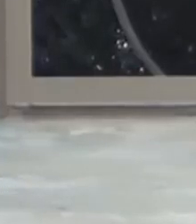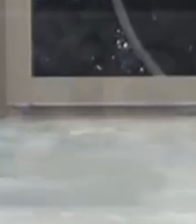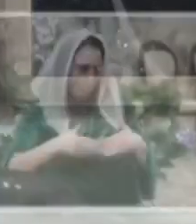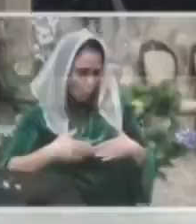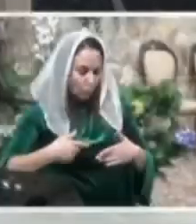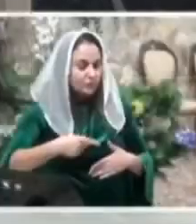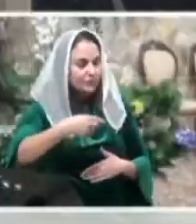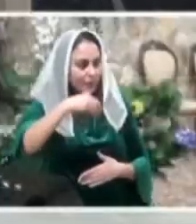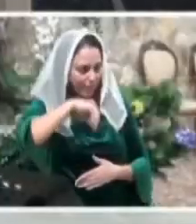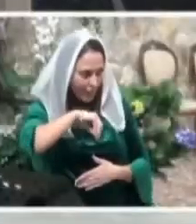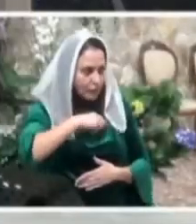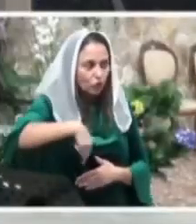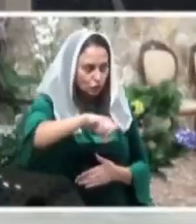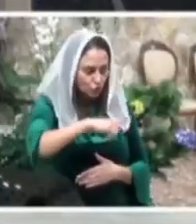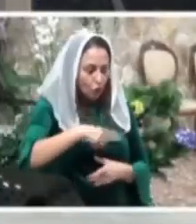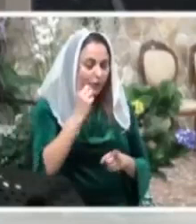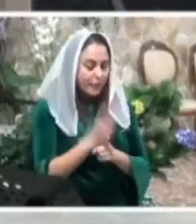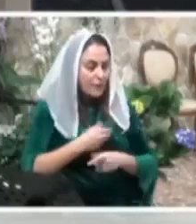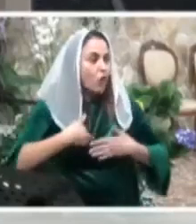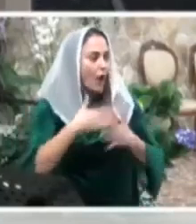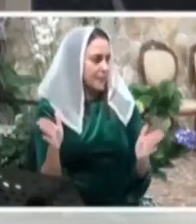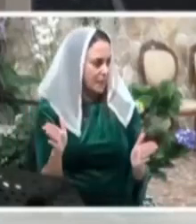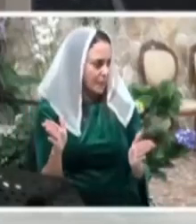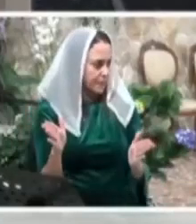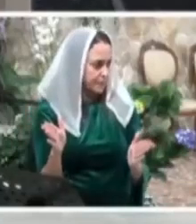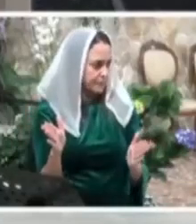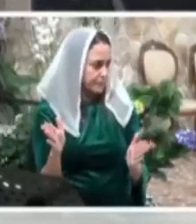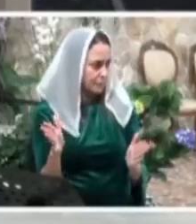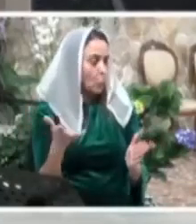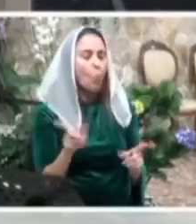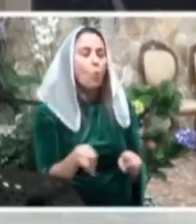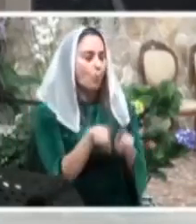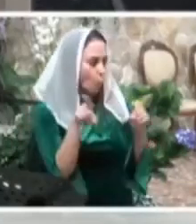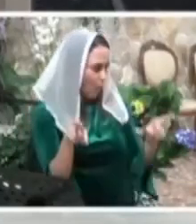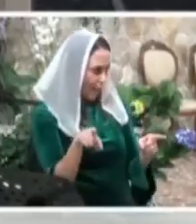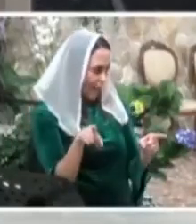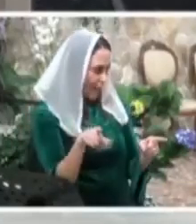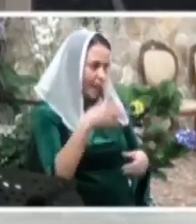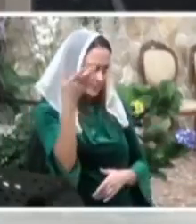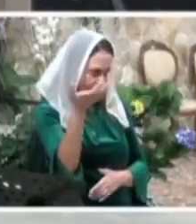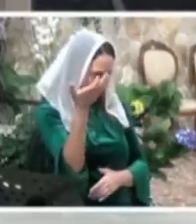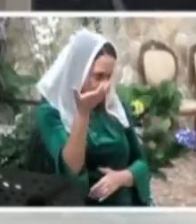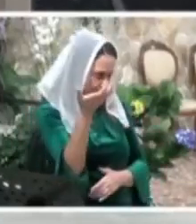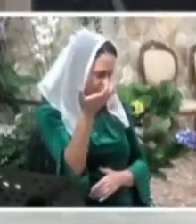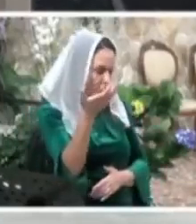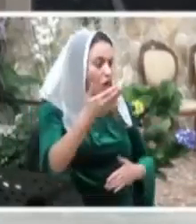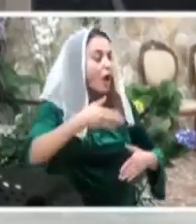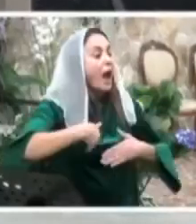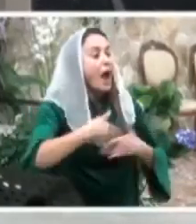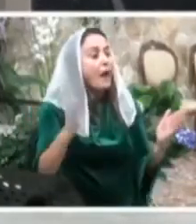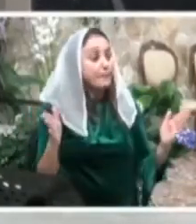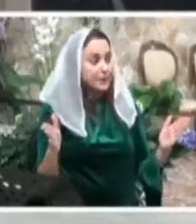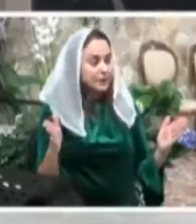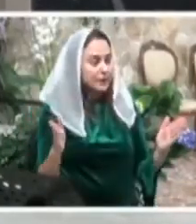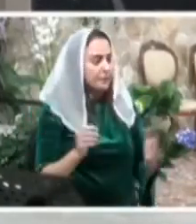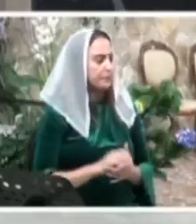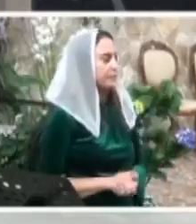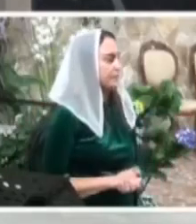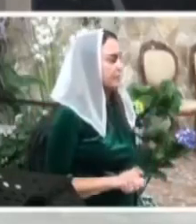desideriamo siano aperte e che possono restare anche aperte.